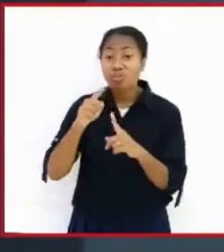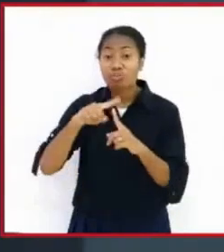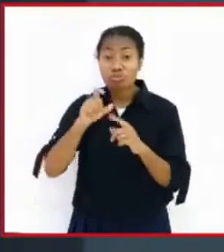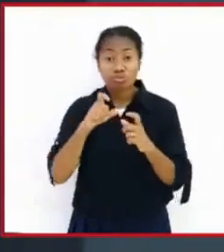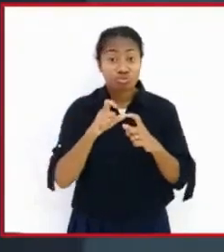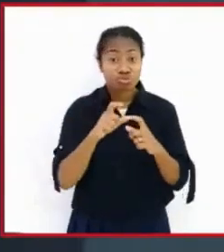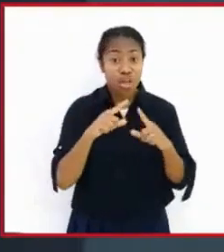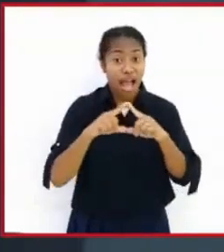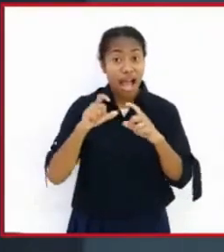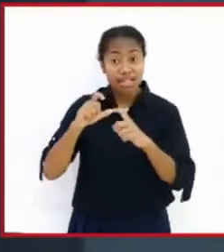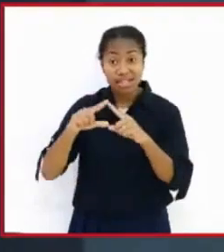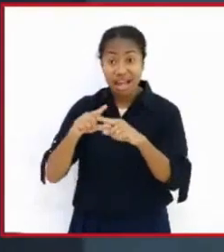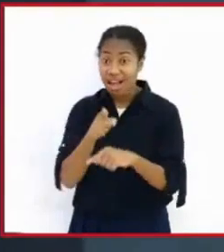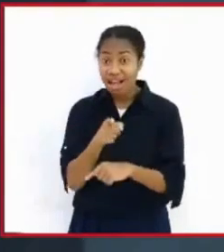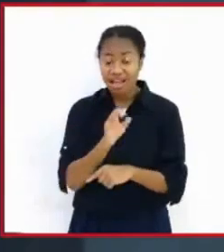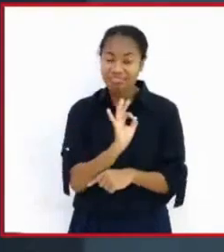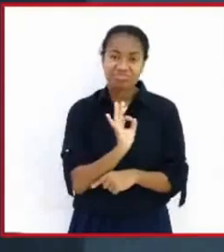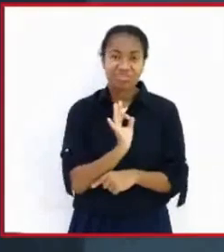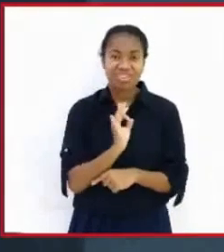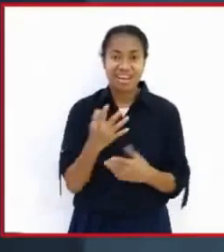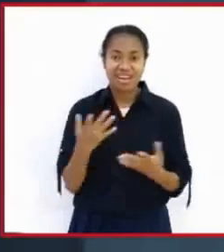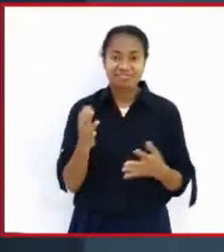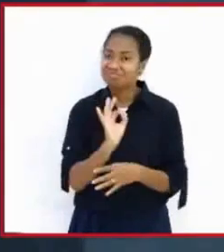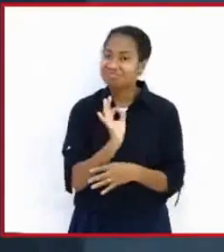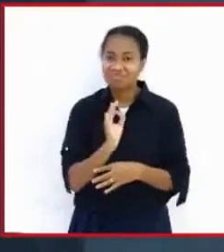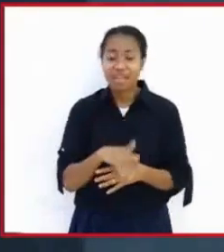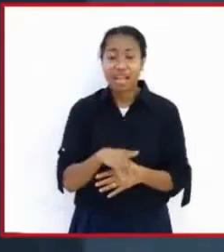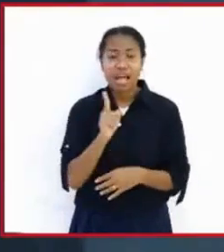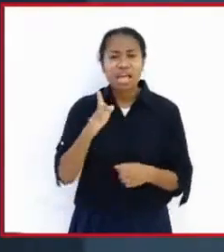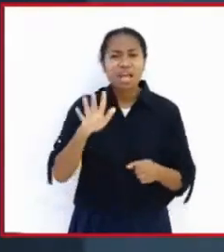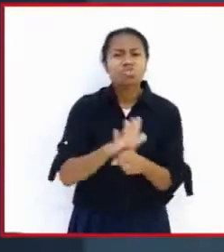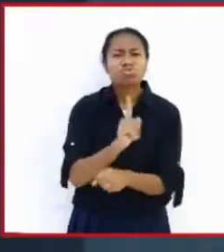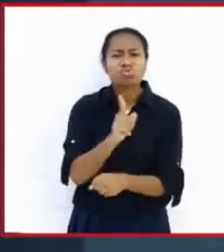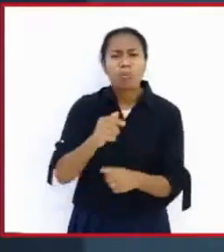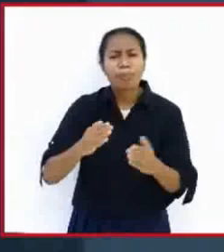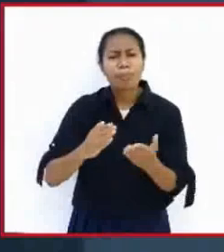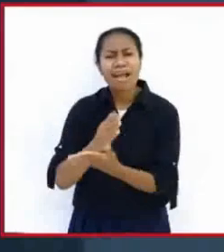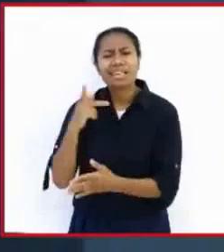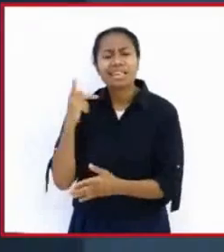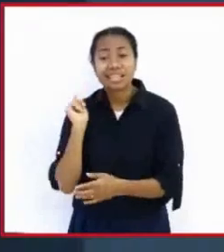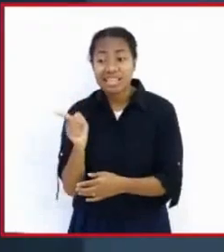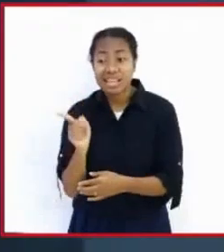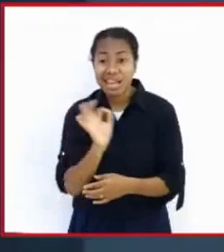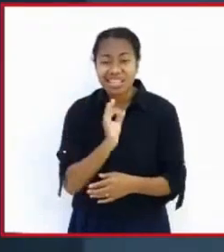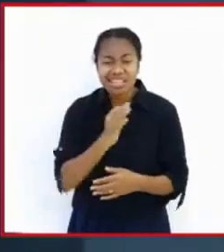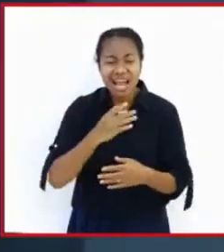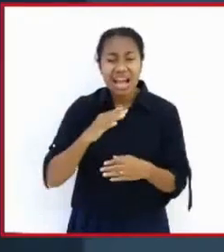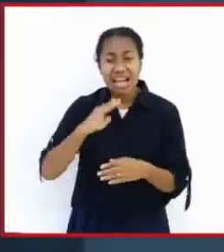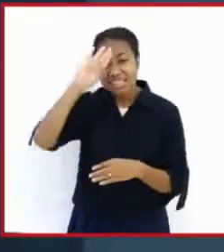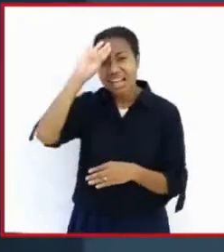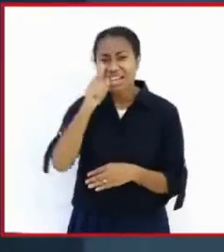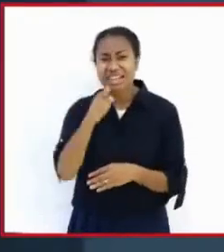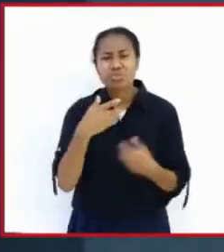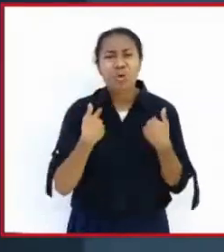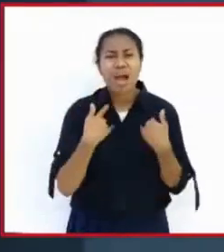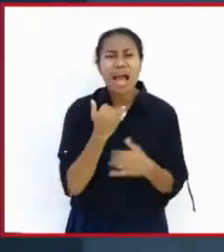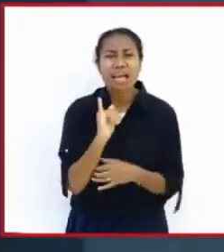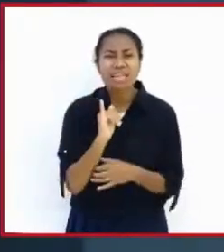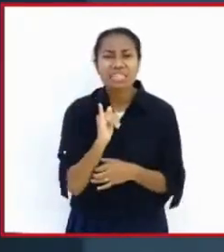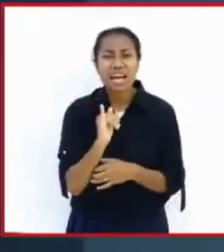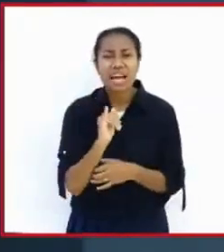tidak Hai yang cukup bagi dia yang tidak menyakitkan itu hanya